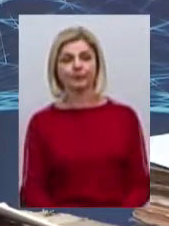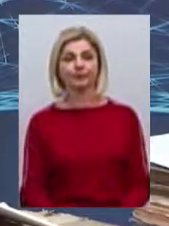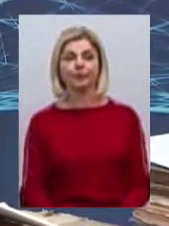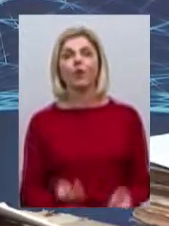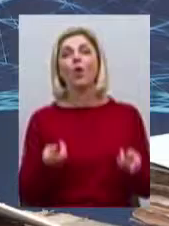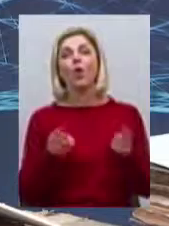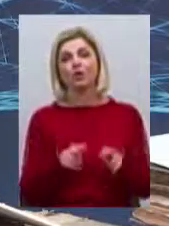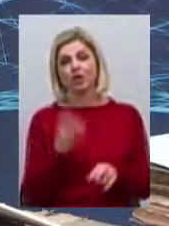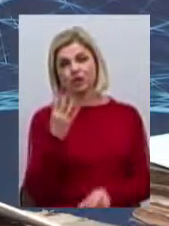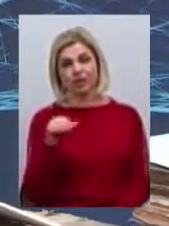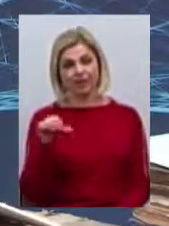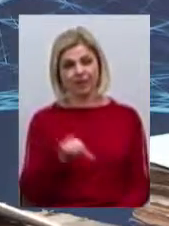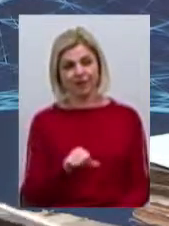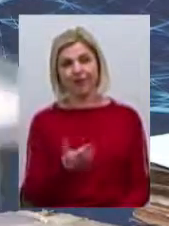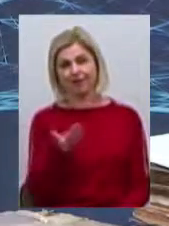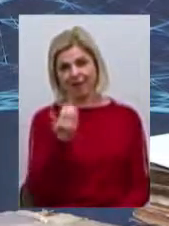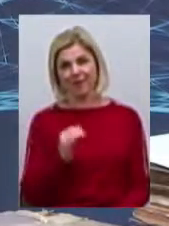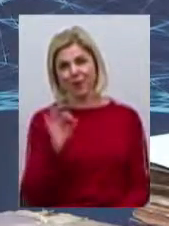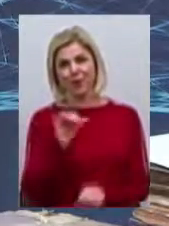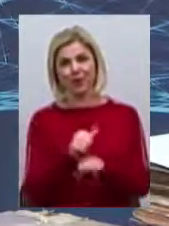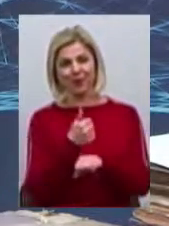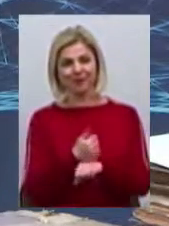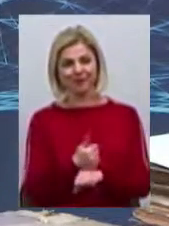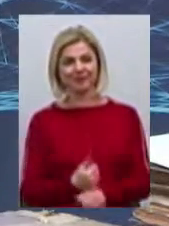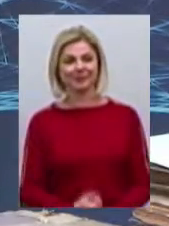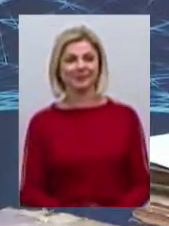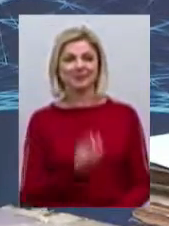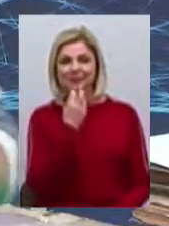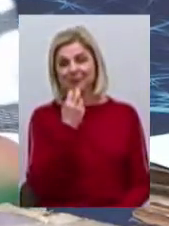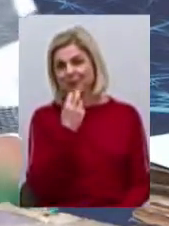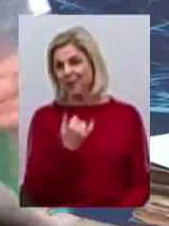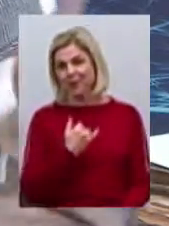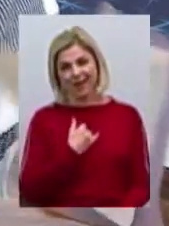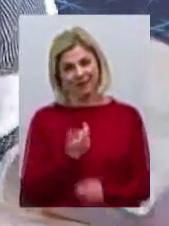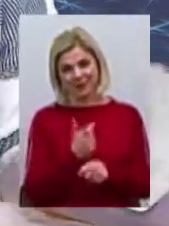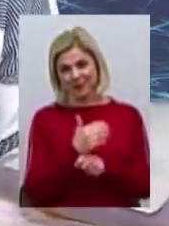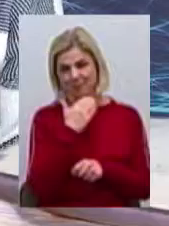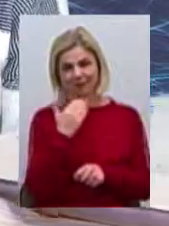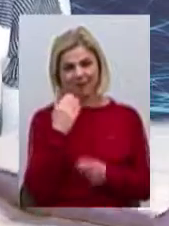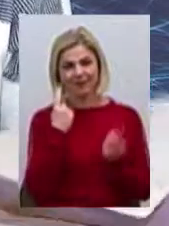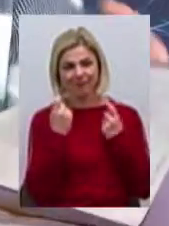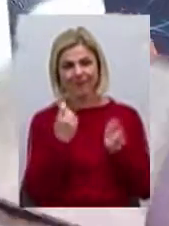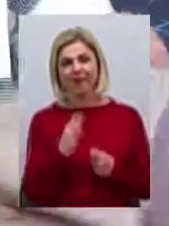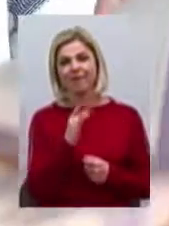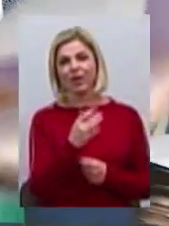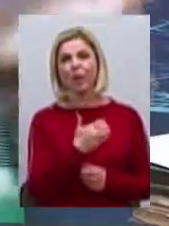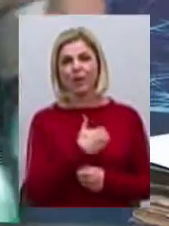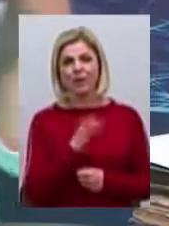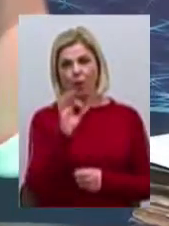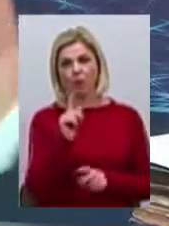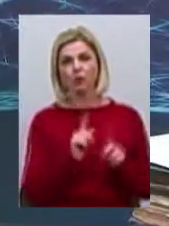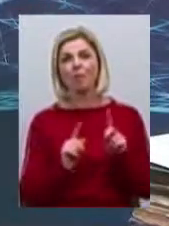про головне. О, у нас головне, що ви хотіли учредительне собрання. Це я вам